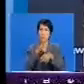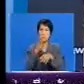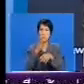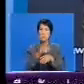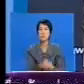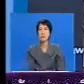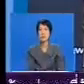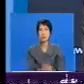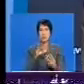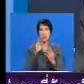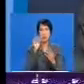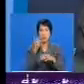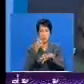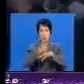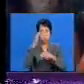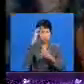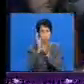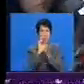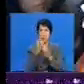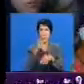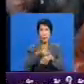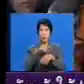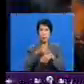การตำรวจแห่งชาติคนใหม่ค่ะ